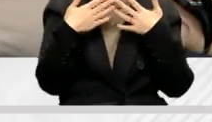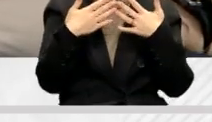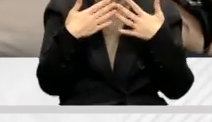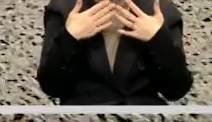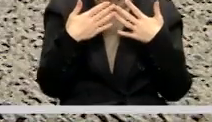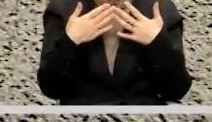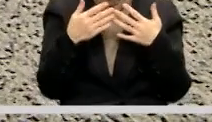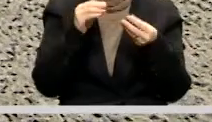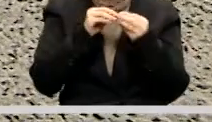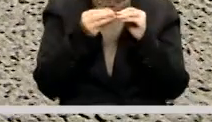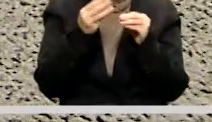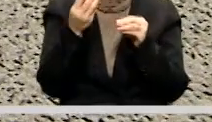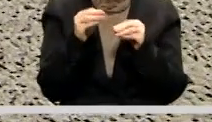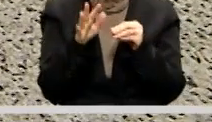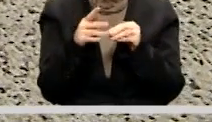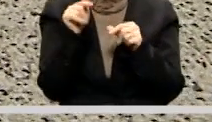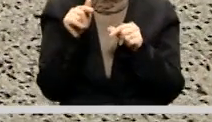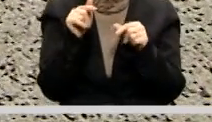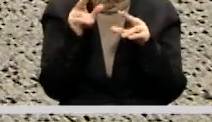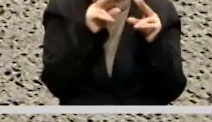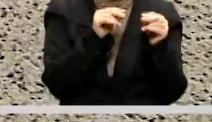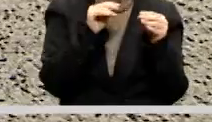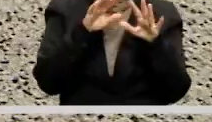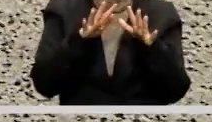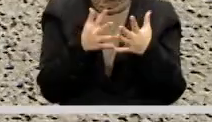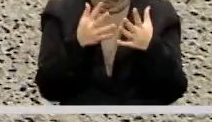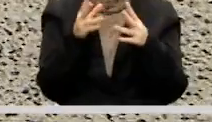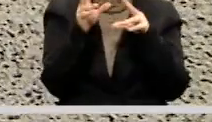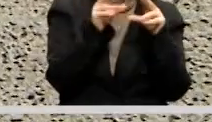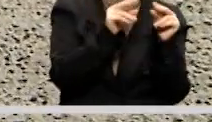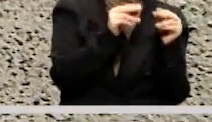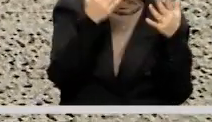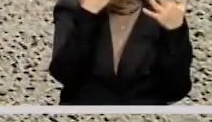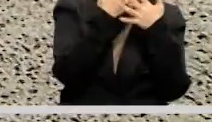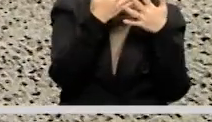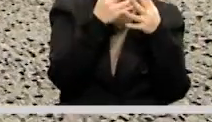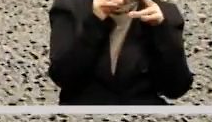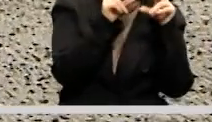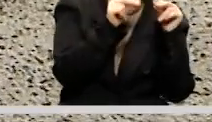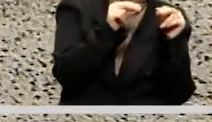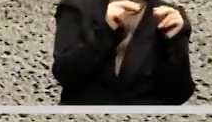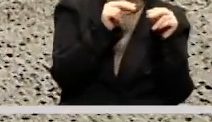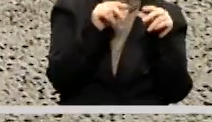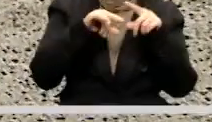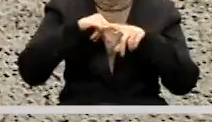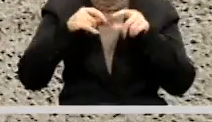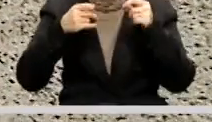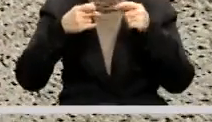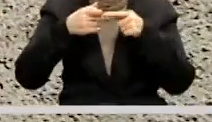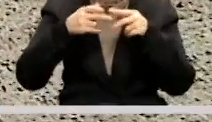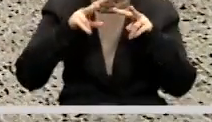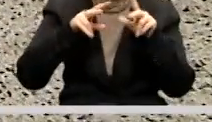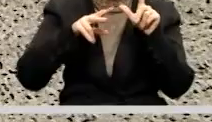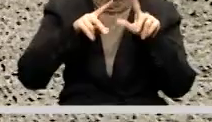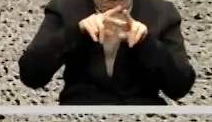eti varsa bu da uykusunu bozabilir. Gece horlamasının olup olmaması önemli. Hı. Eğer ki gece horlamaları varsa bu